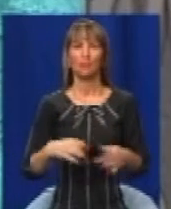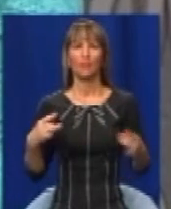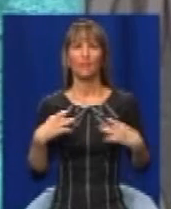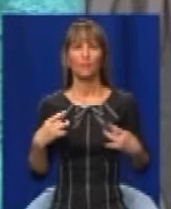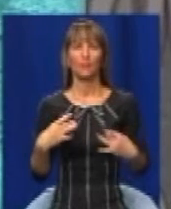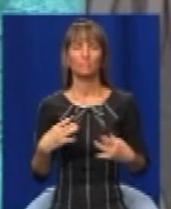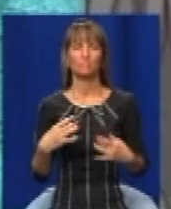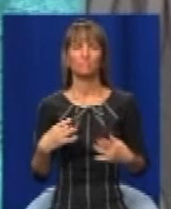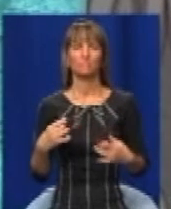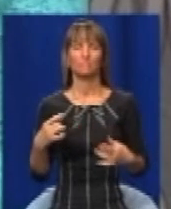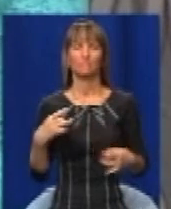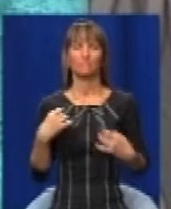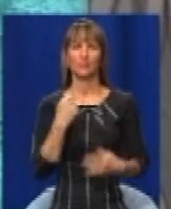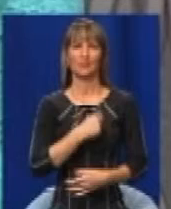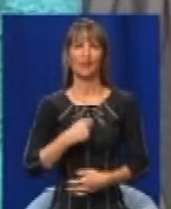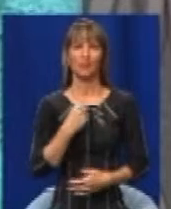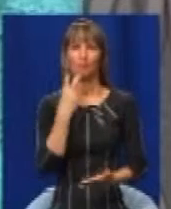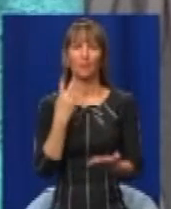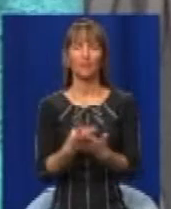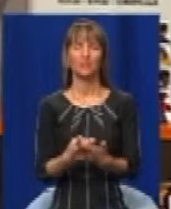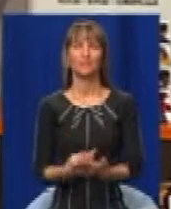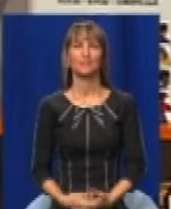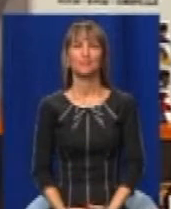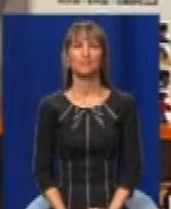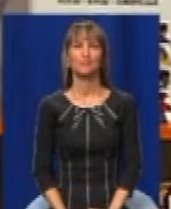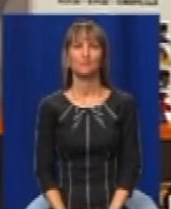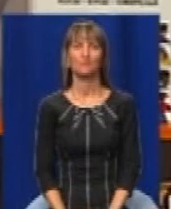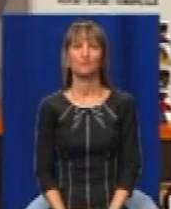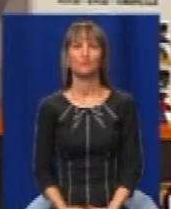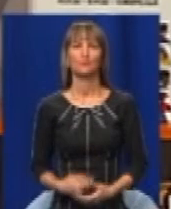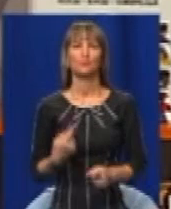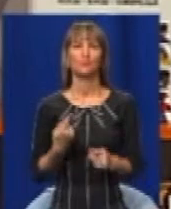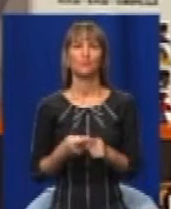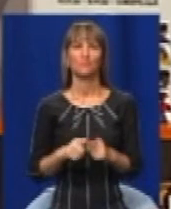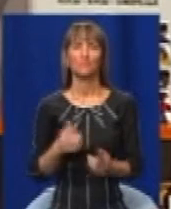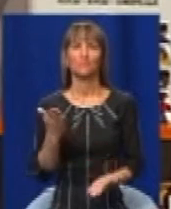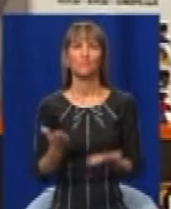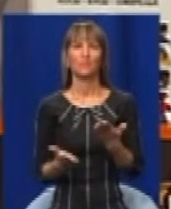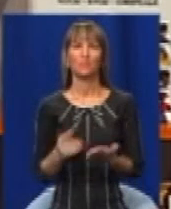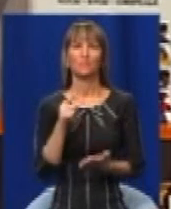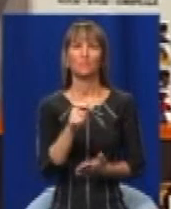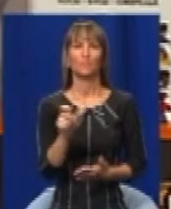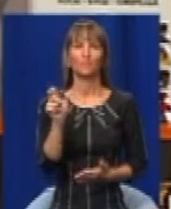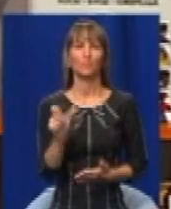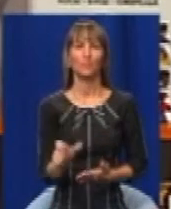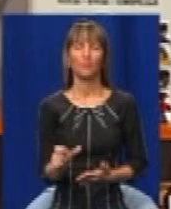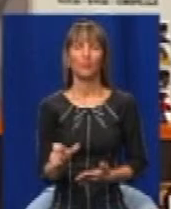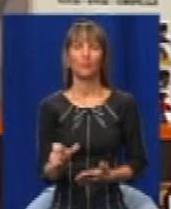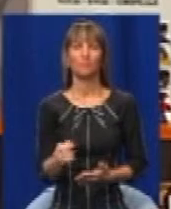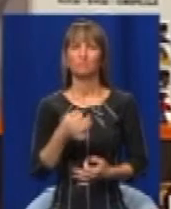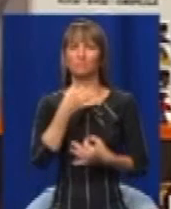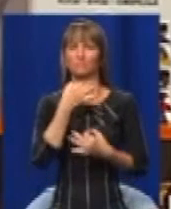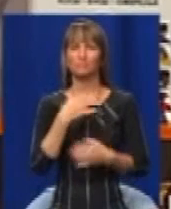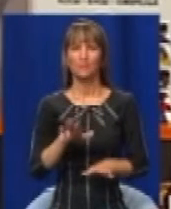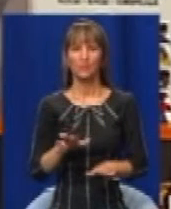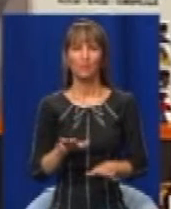нервувати, дратуватися, агрессивность свою показывать? Ну, это если тебе человек не